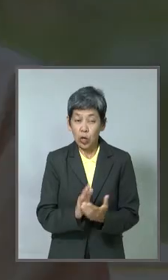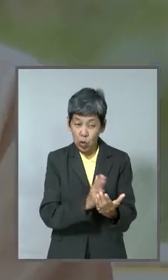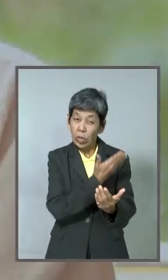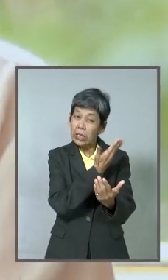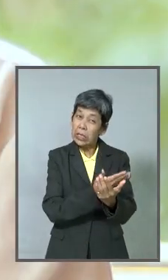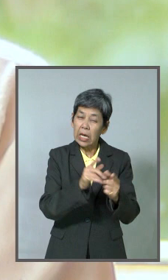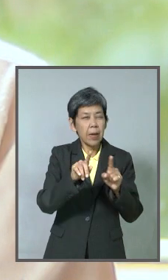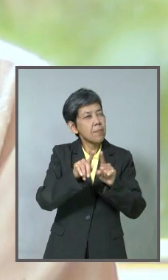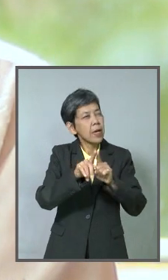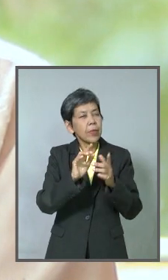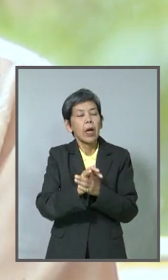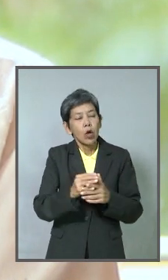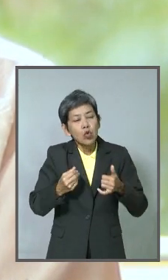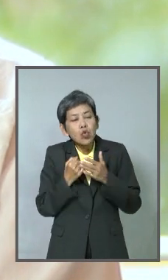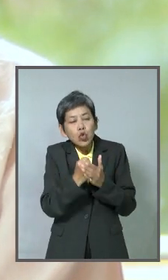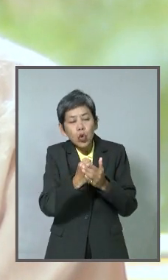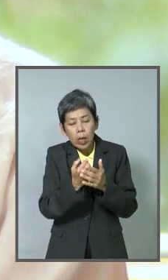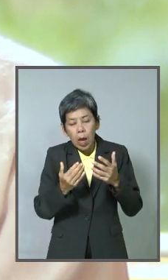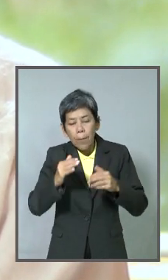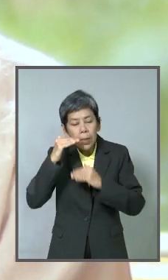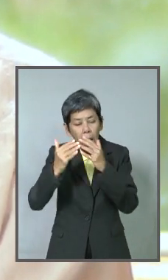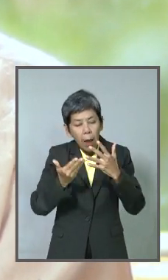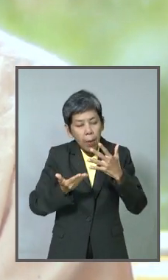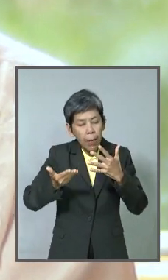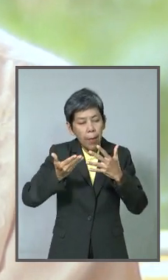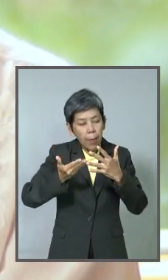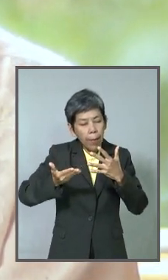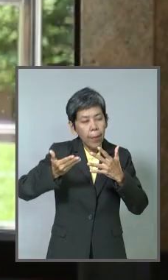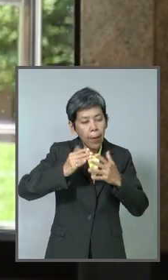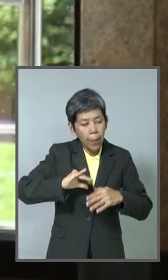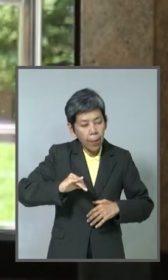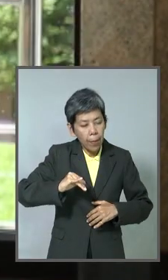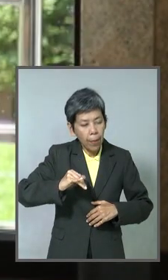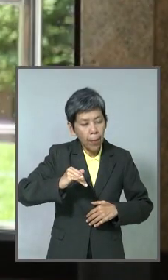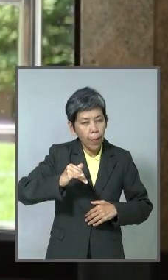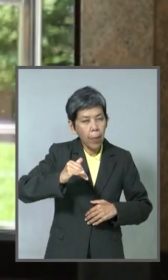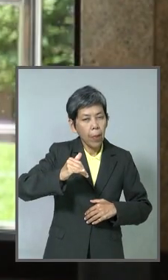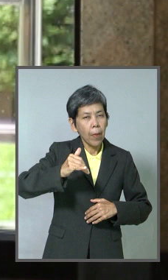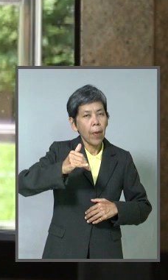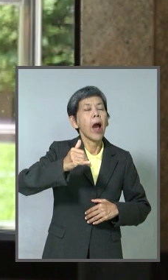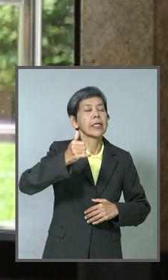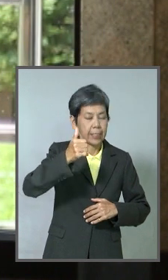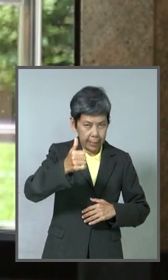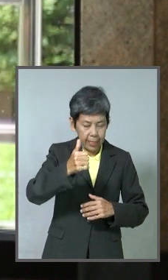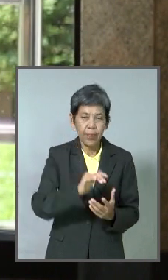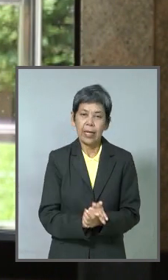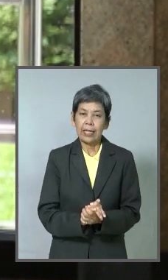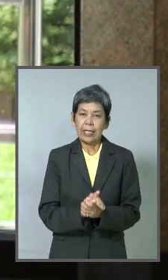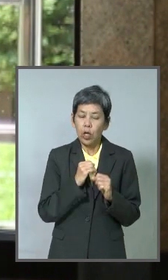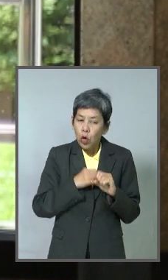มิกกี้เรียนดนตรีนี้ก็เหมือนกับการพัฒนาทีละขั้นนะครับคือโน้ตมี7ตัวใช่ไหมครับแรกเราสอนโน้ต1